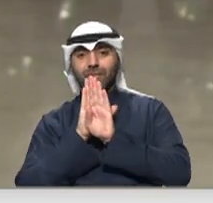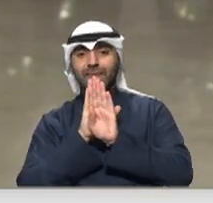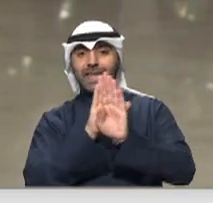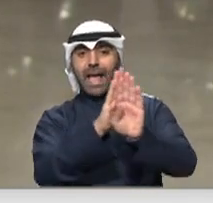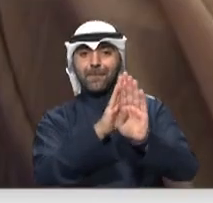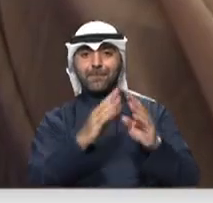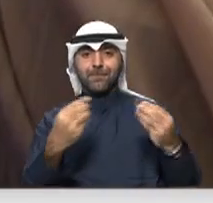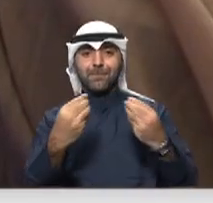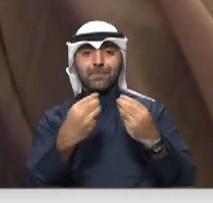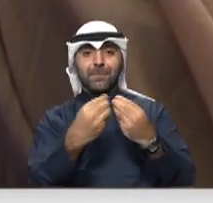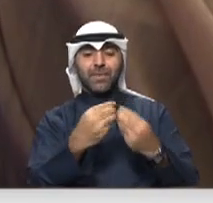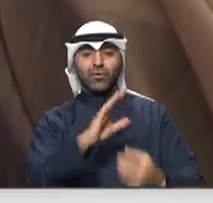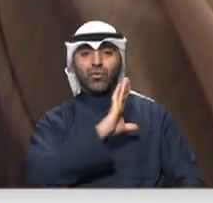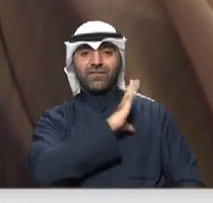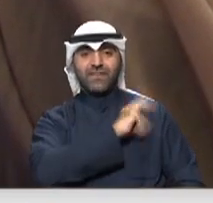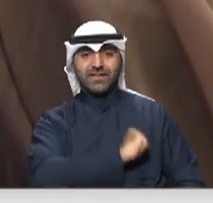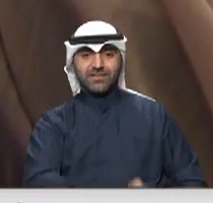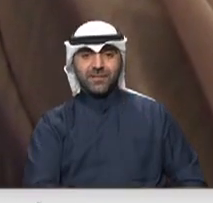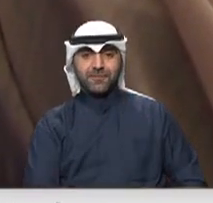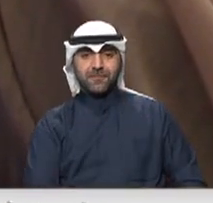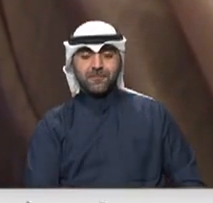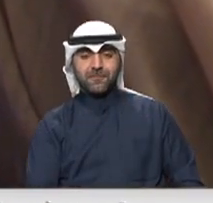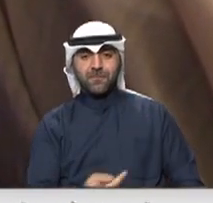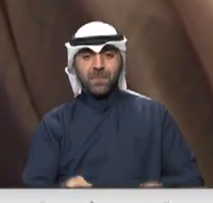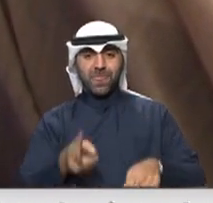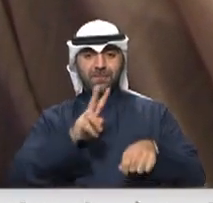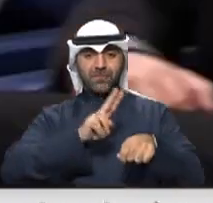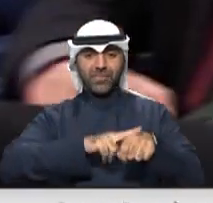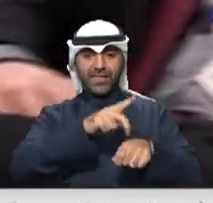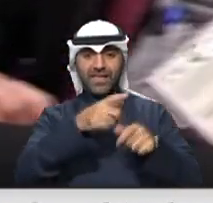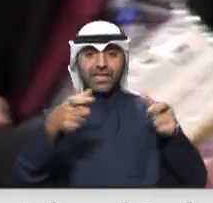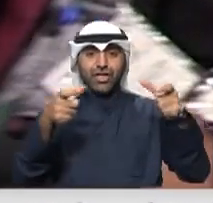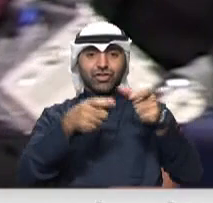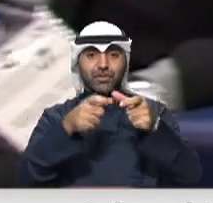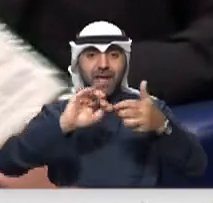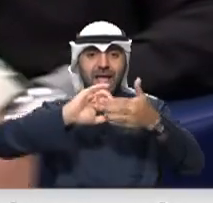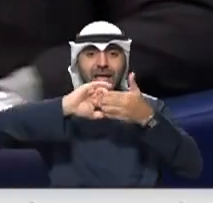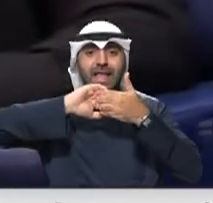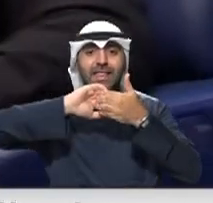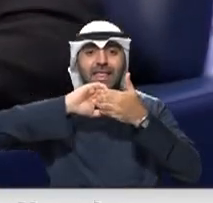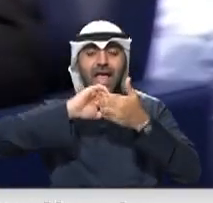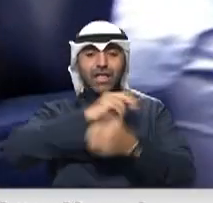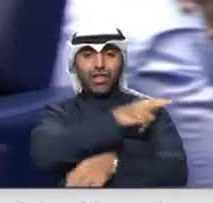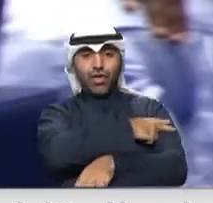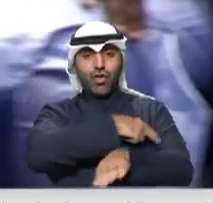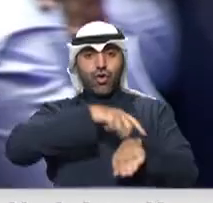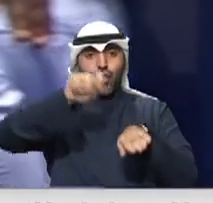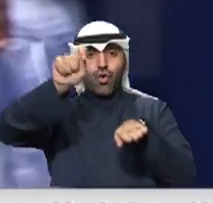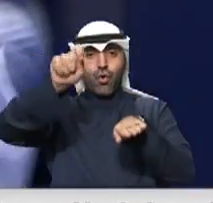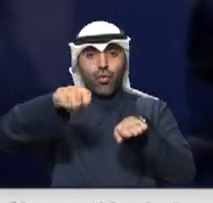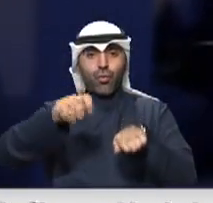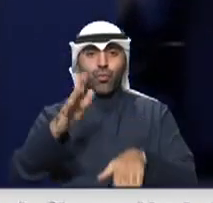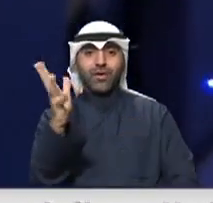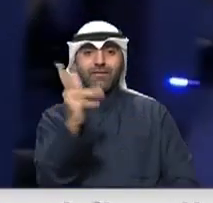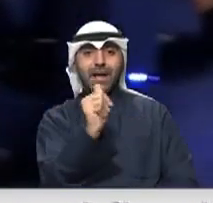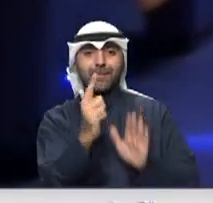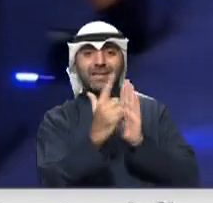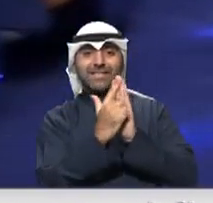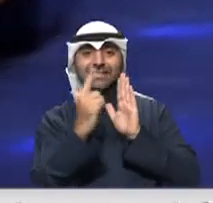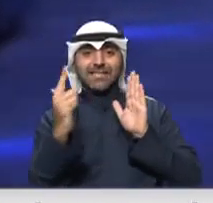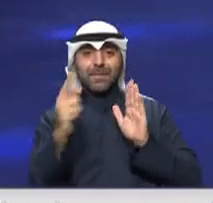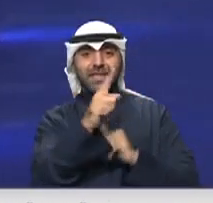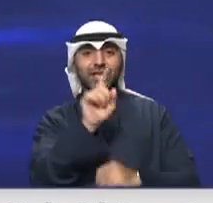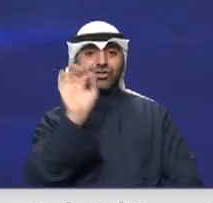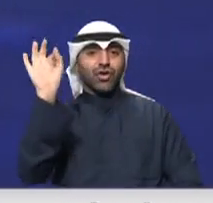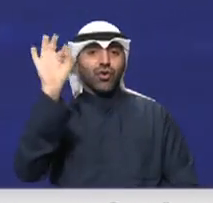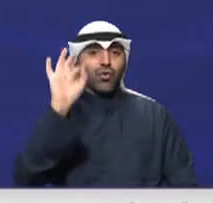للدول الإسلامية. وتهدف الدورة إلى الخروج بقرارات وتوصيات تخدم الشعوب الإسلامية عبر